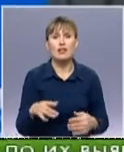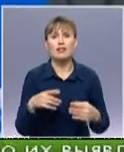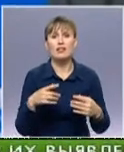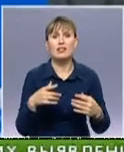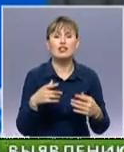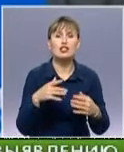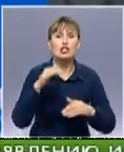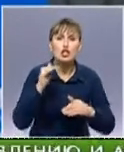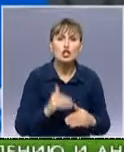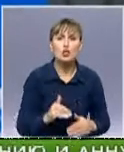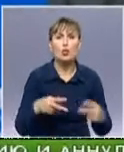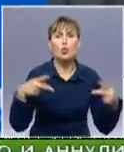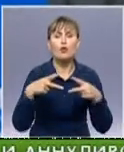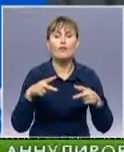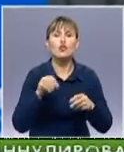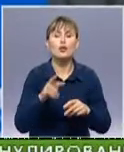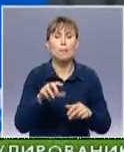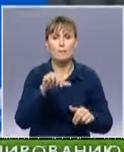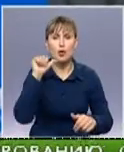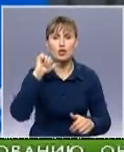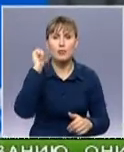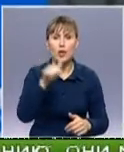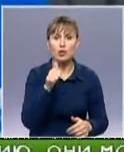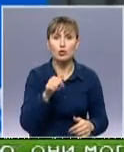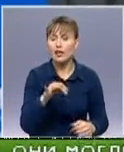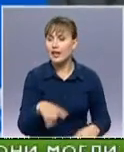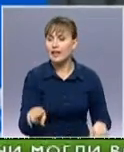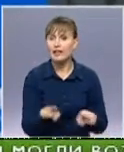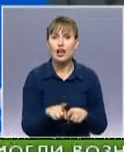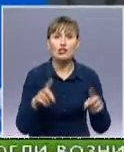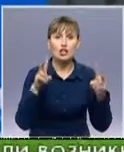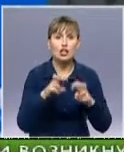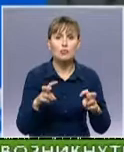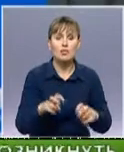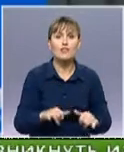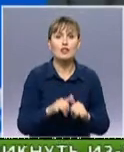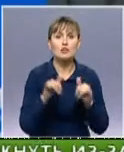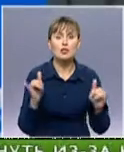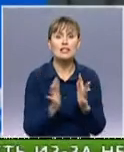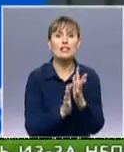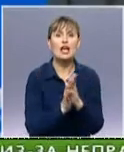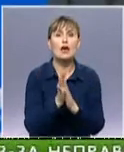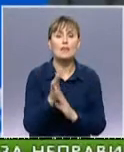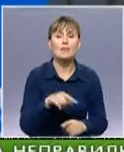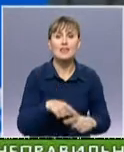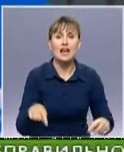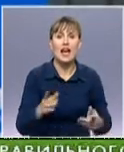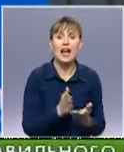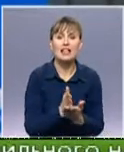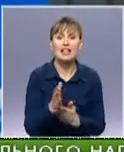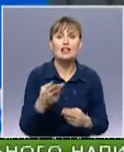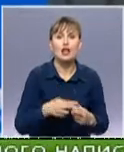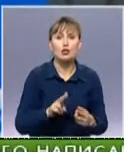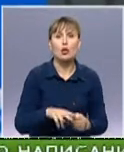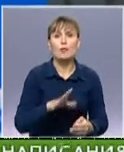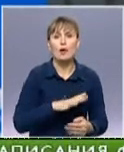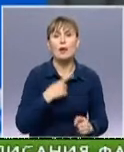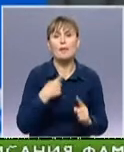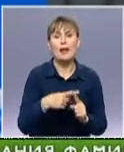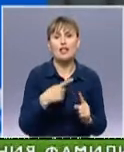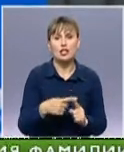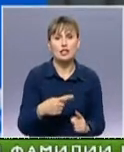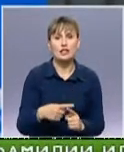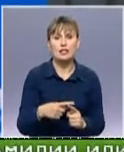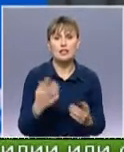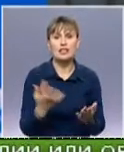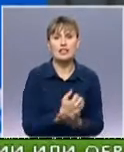отраслях ниже уровня прошлого года. И также рассмотреть возможность увеличения темпов роста тех отраслей, на которых намечаются положительные тенденции